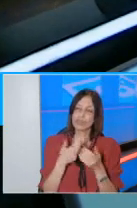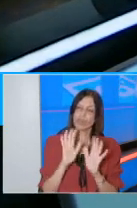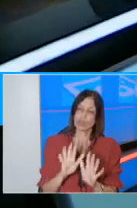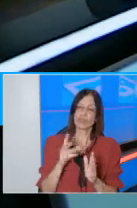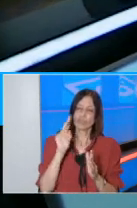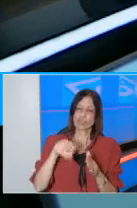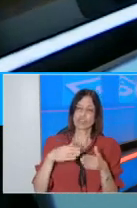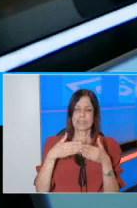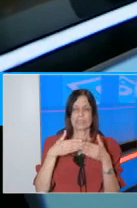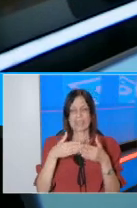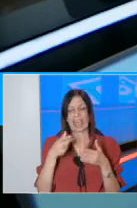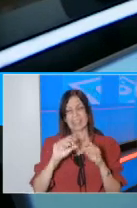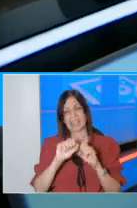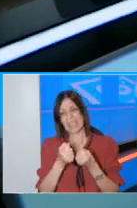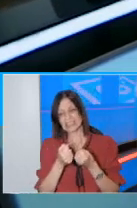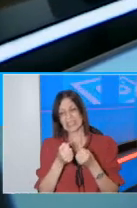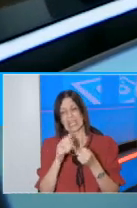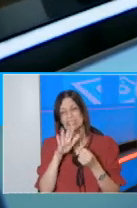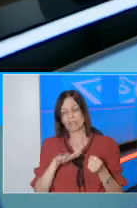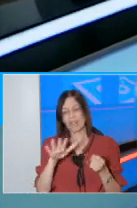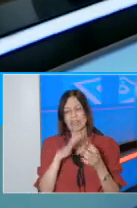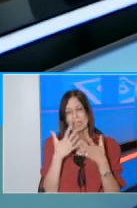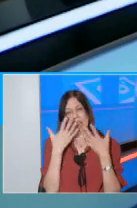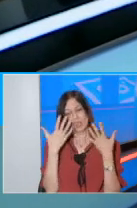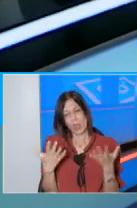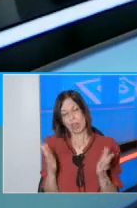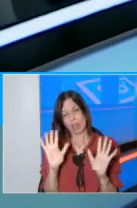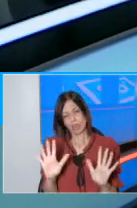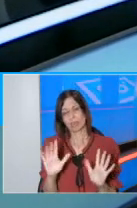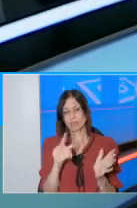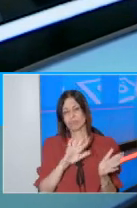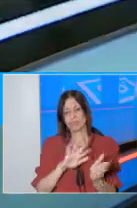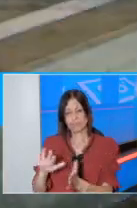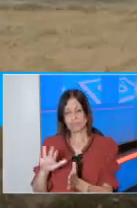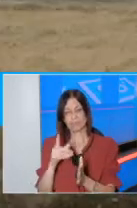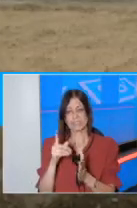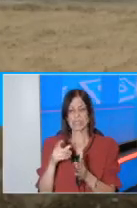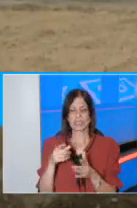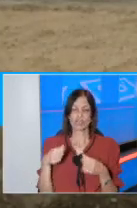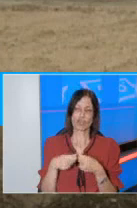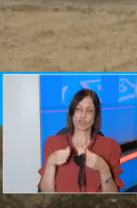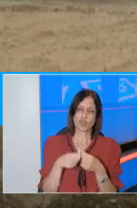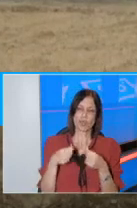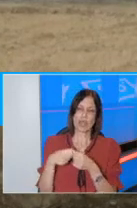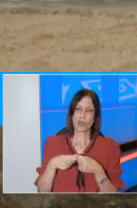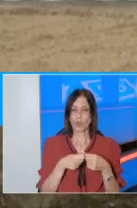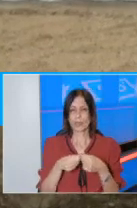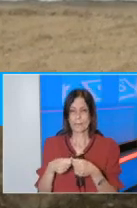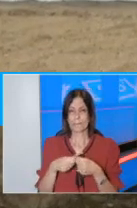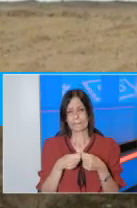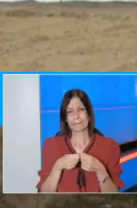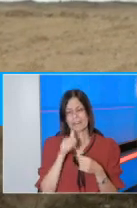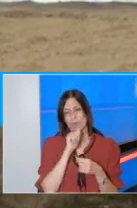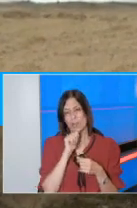איזו ספינה, איזה נזק סביבתי ענק, אבל זה שייך לארגוני... לארגונים, כן,